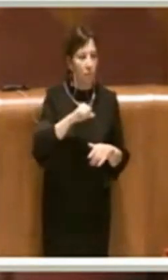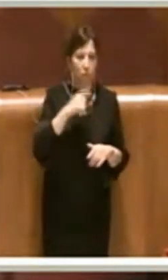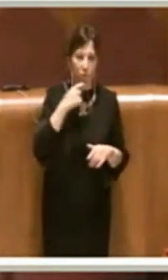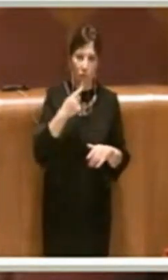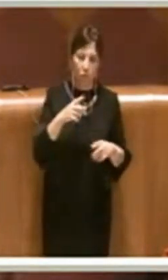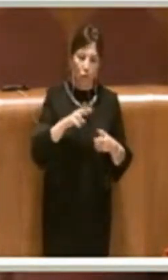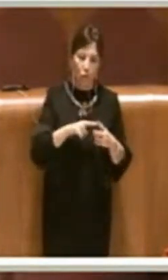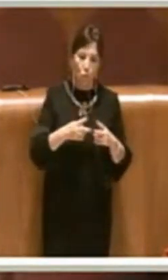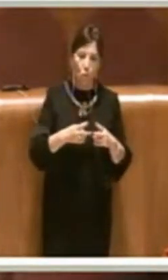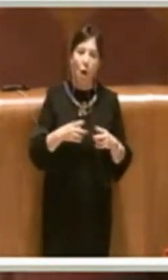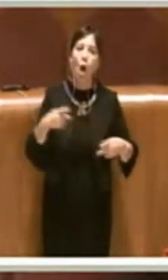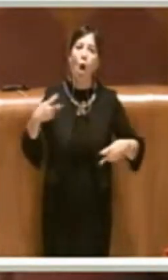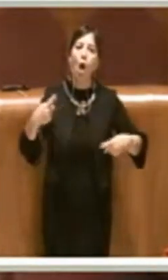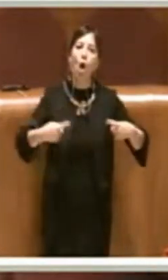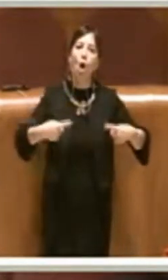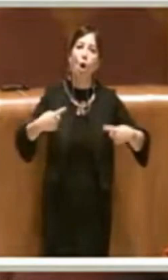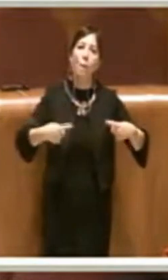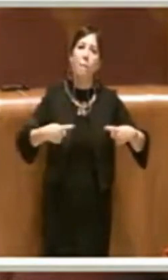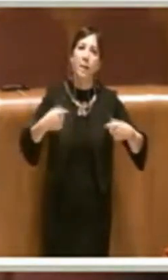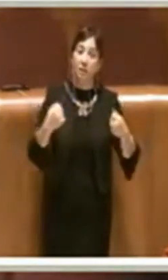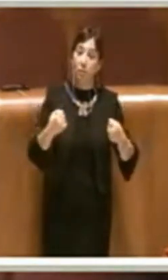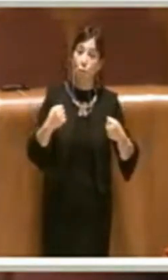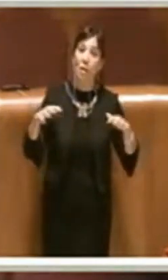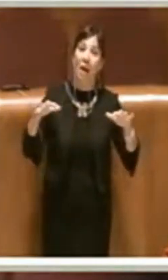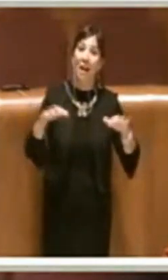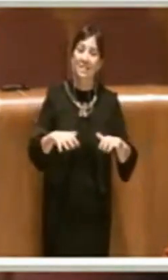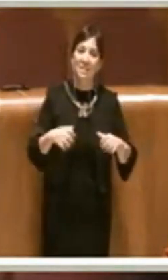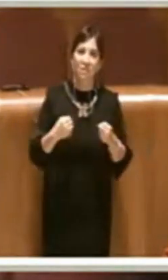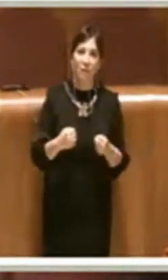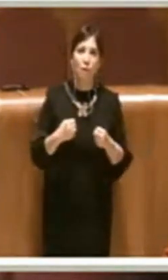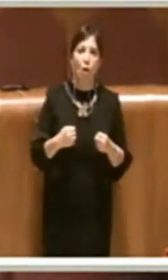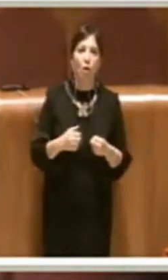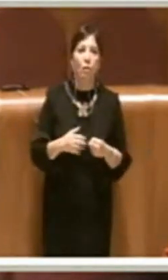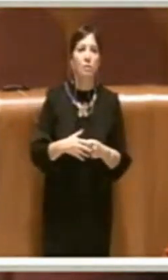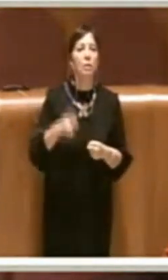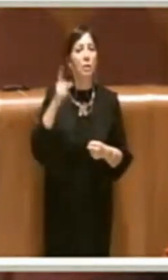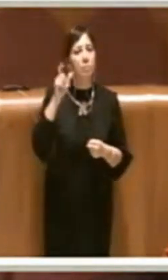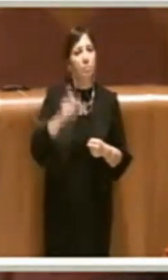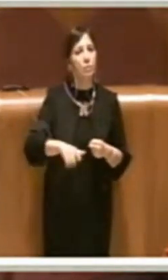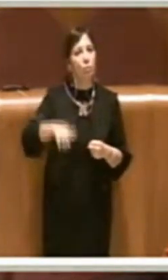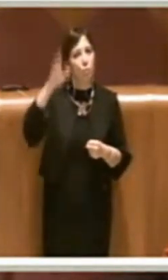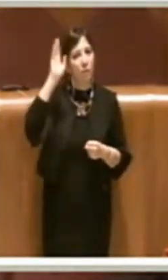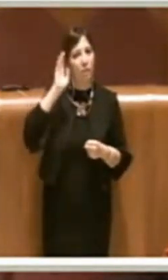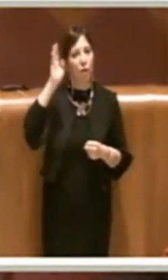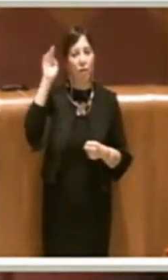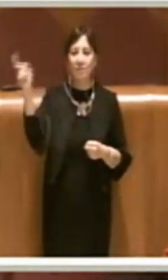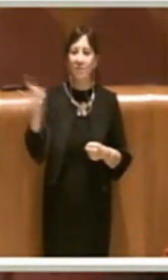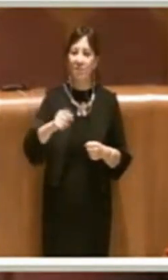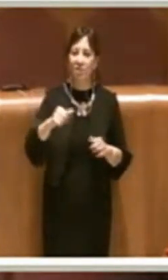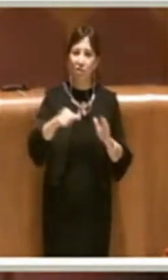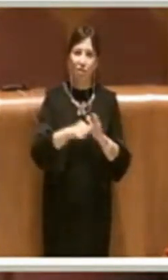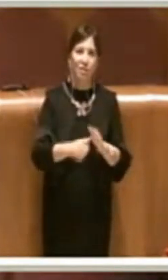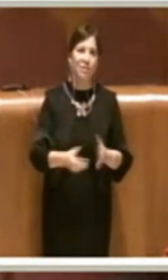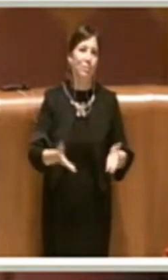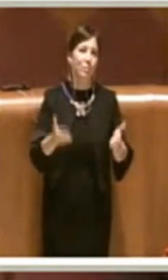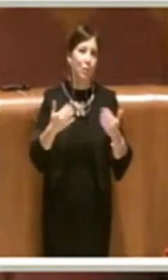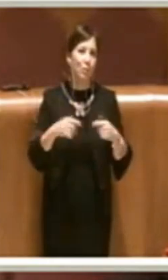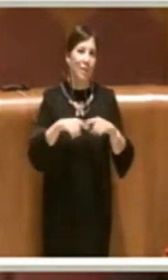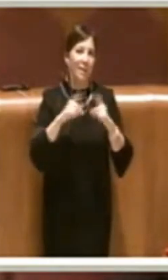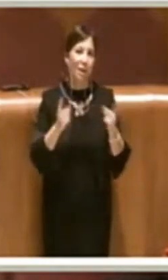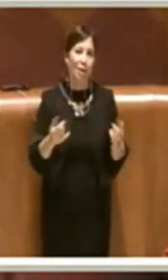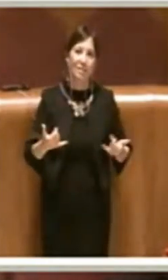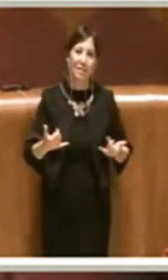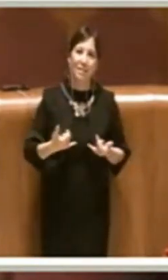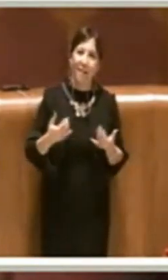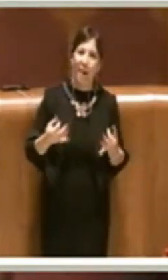due competitor molto agguerriti. Le persone che una volta venivano in centro a fare le compere